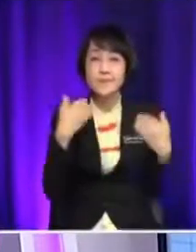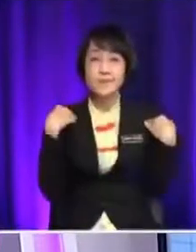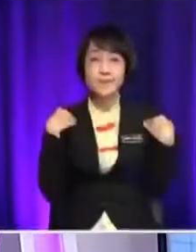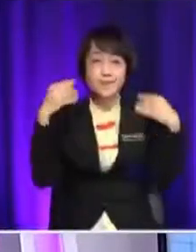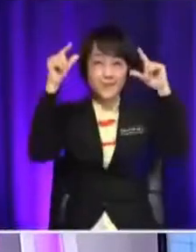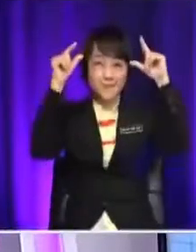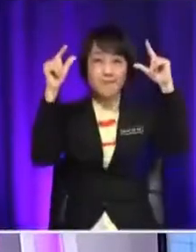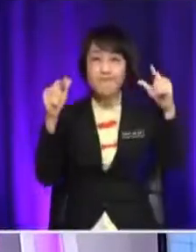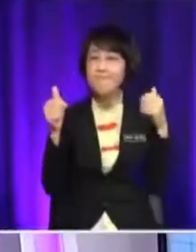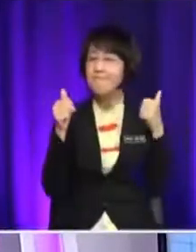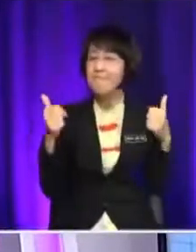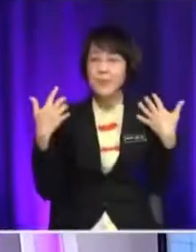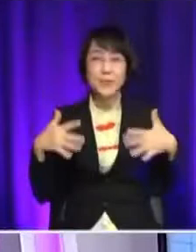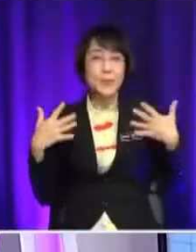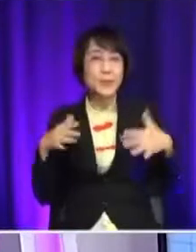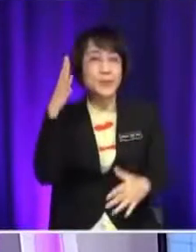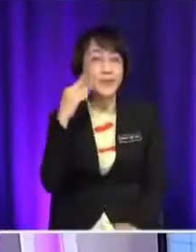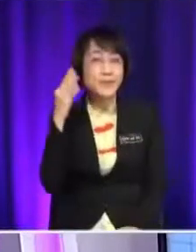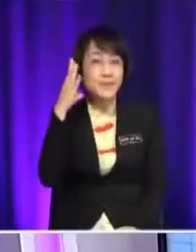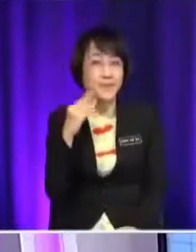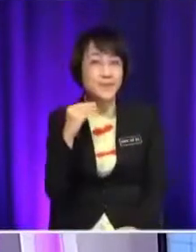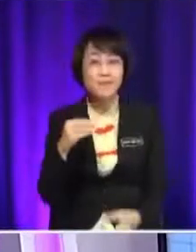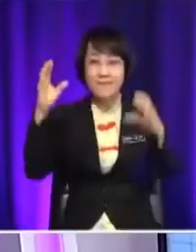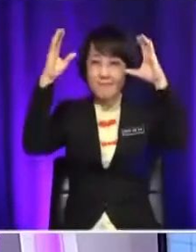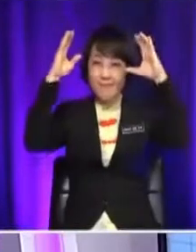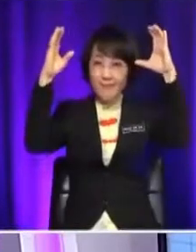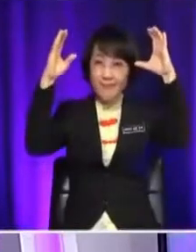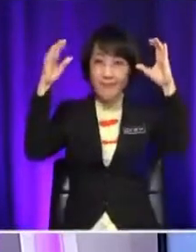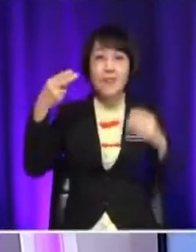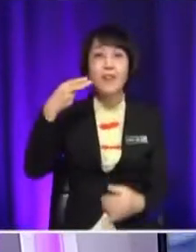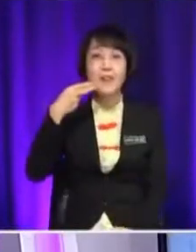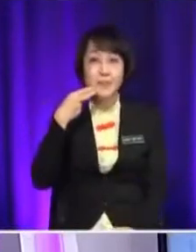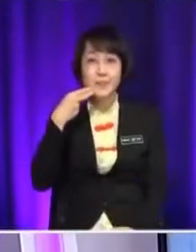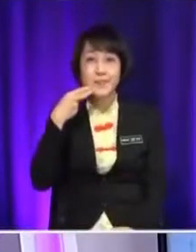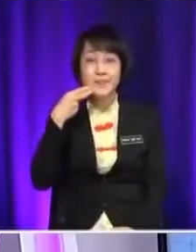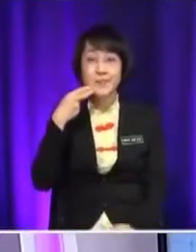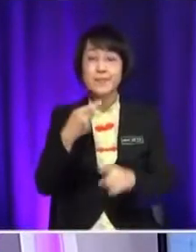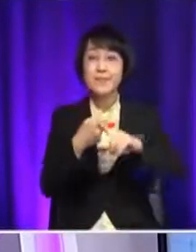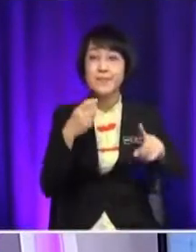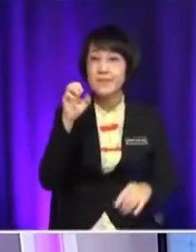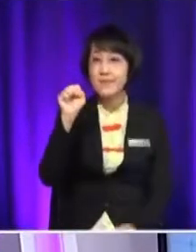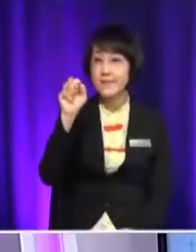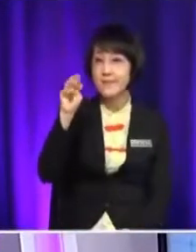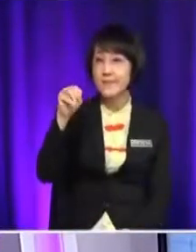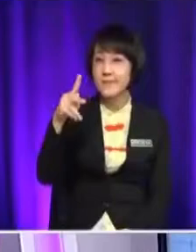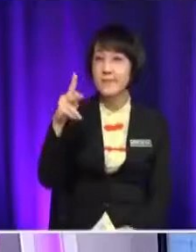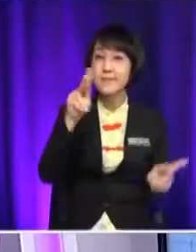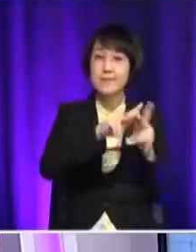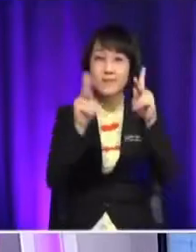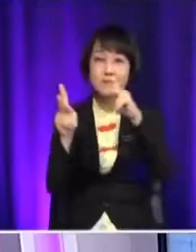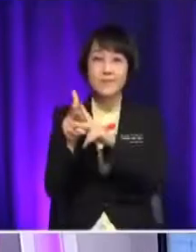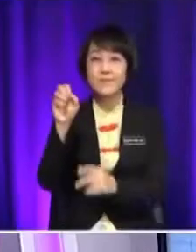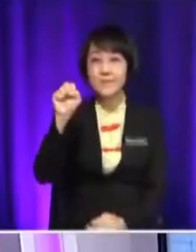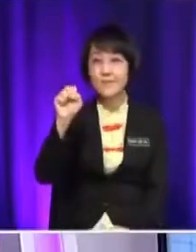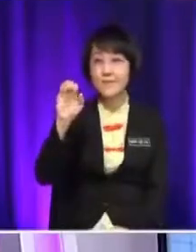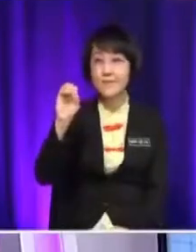yang cukup hebat pengalaman mengajarnya iaitu Cikgu Hasfariza Abdul Hamid dari SMK Kampung Soeharto, Kuala